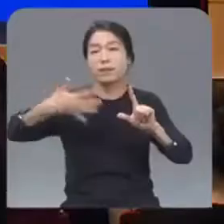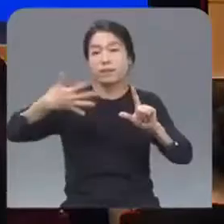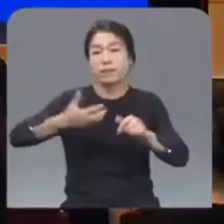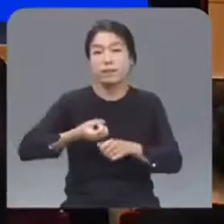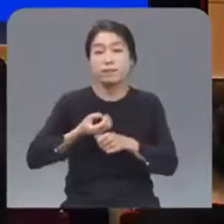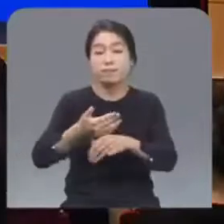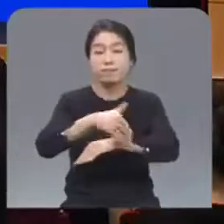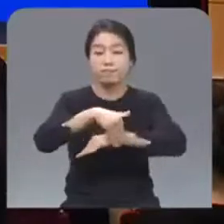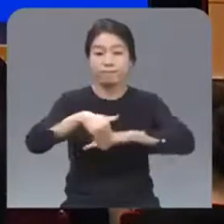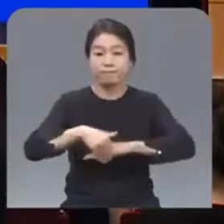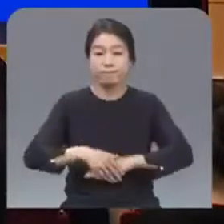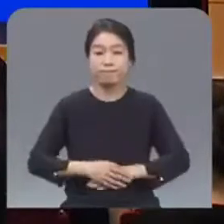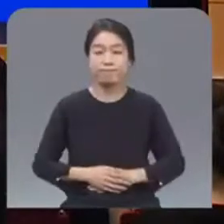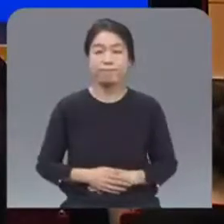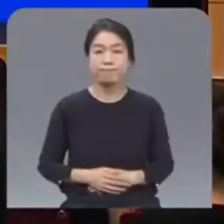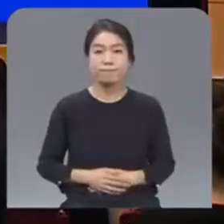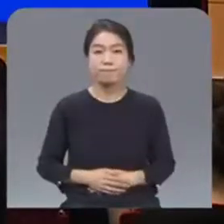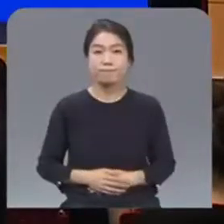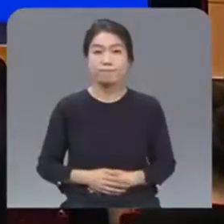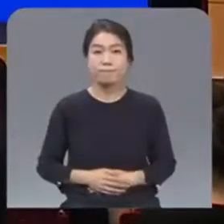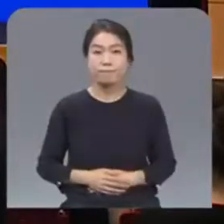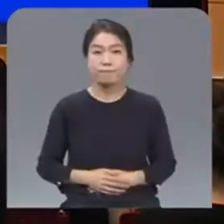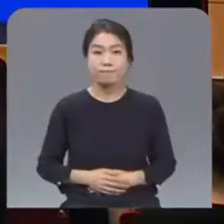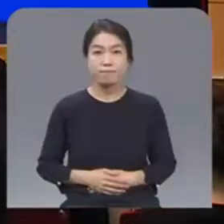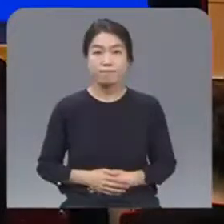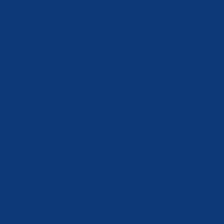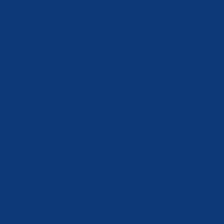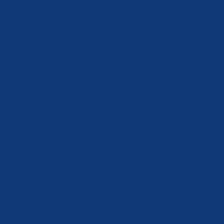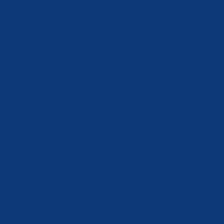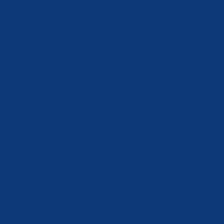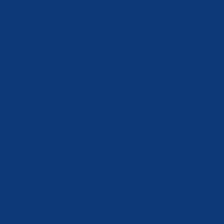됩니다 KBS 뉴스 손준수입니다